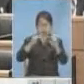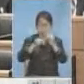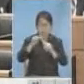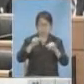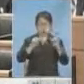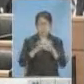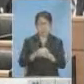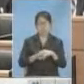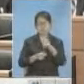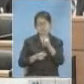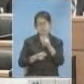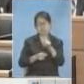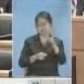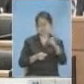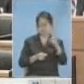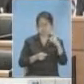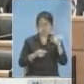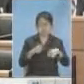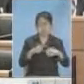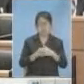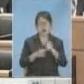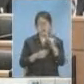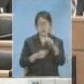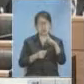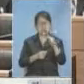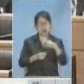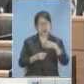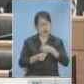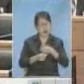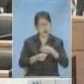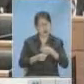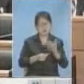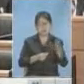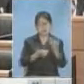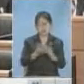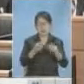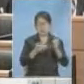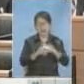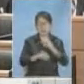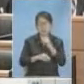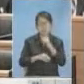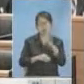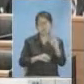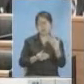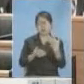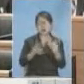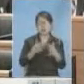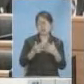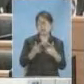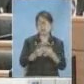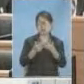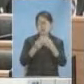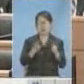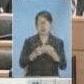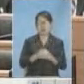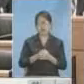องค์กรปกครองส่วนท้องถิ่นจะไม่เรียกร้องเพื่อที่จะของบประมาณตรงนี้เพิ่มขึ้นนะครับแต่ก็ยังไม่สามารถที่จะจัดสร